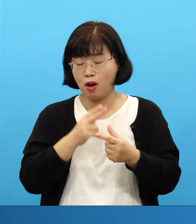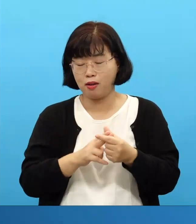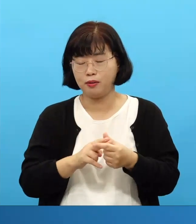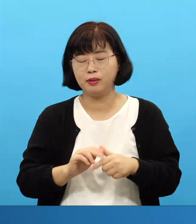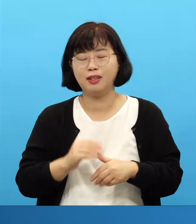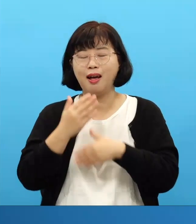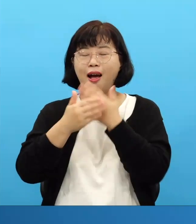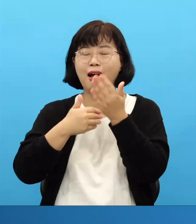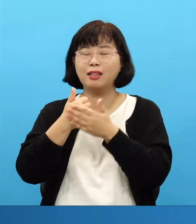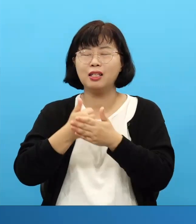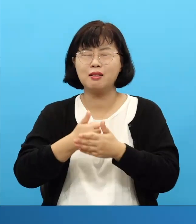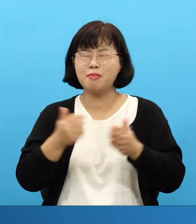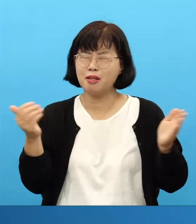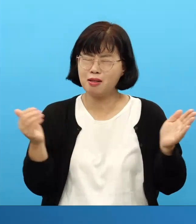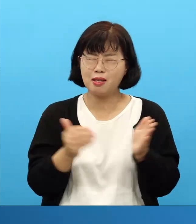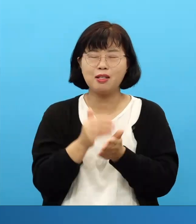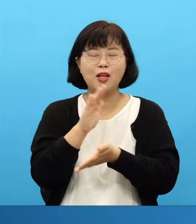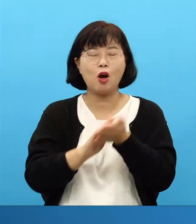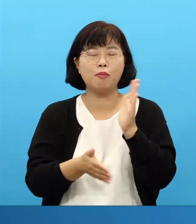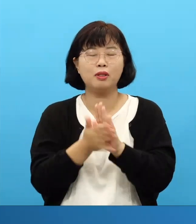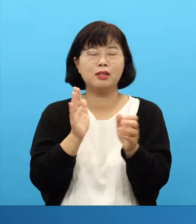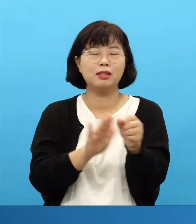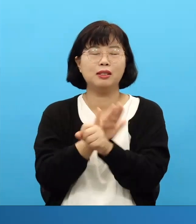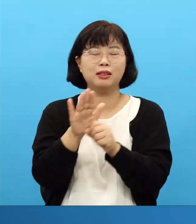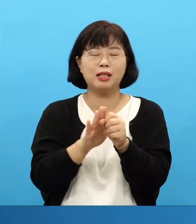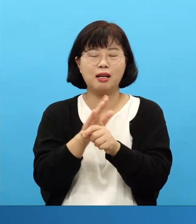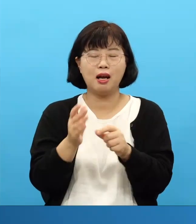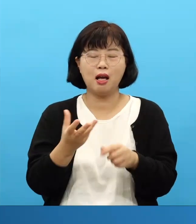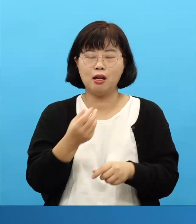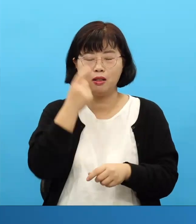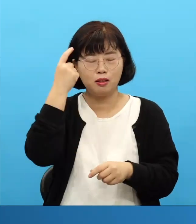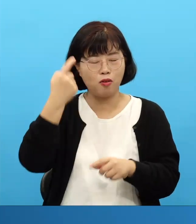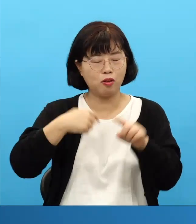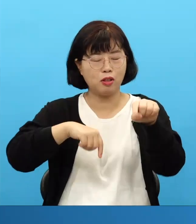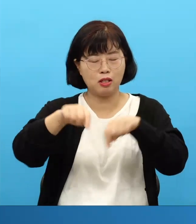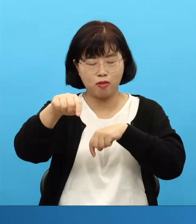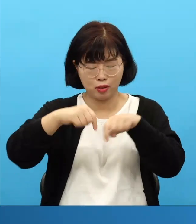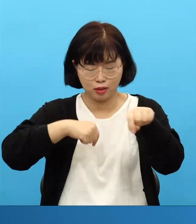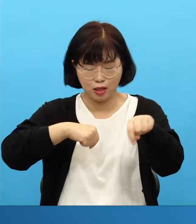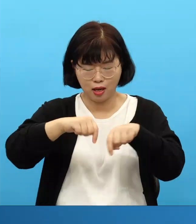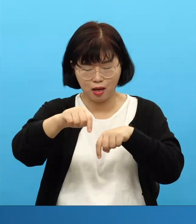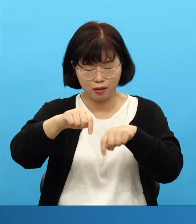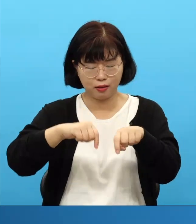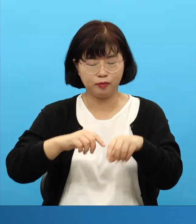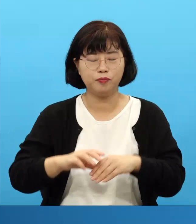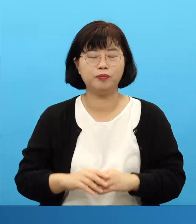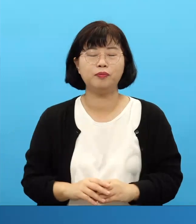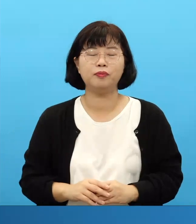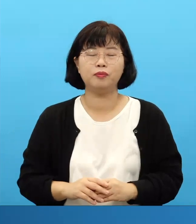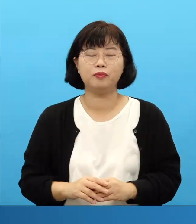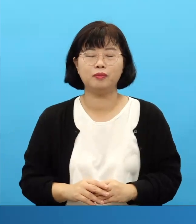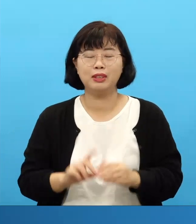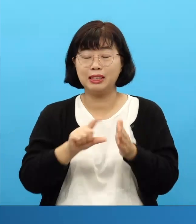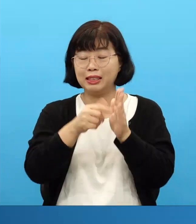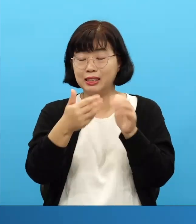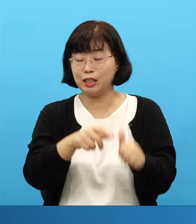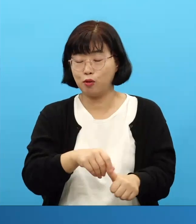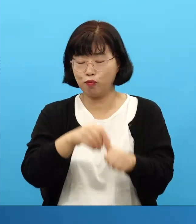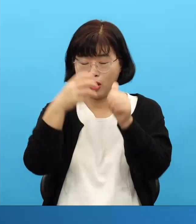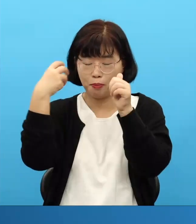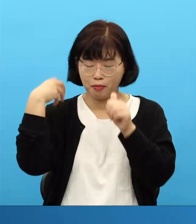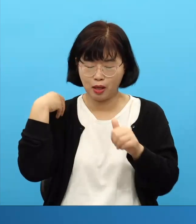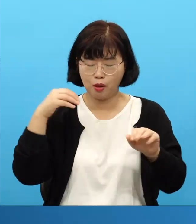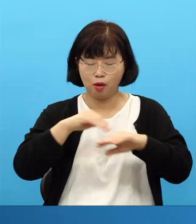all of our 하나님의 problems, 무한하신 사랑하심과 and the infinite love of God our Father, 성령님의 역사하심이 and the working of the Holy Spirit, 시대 살릴